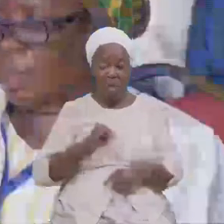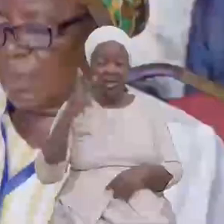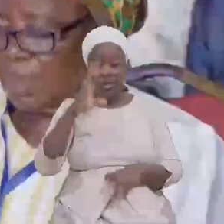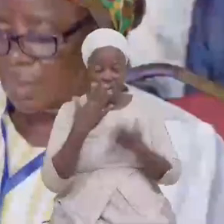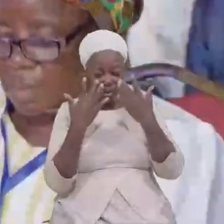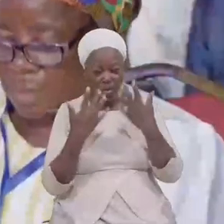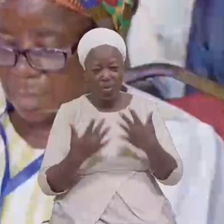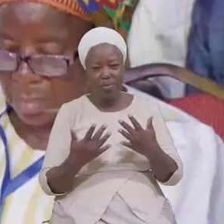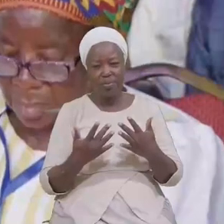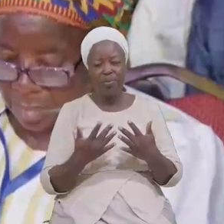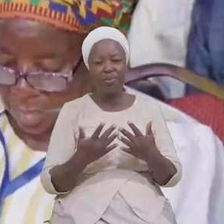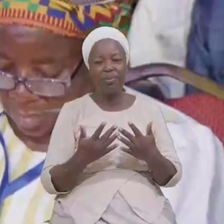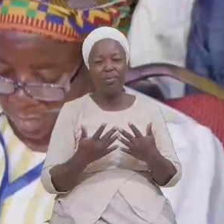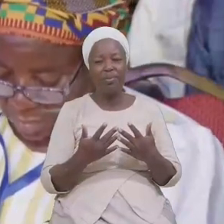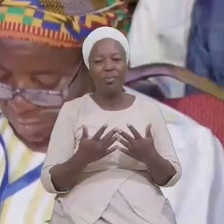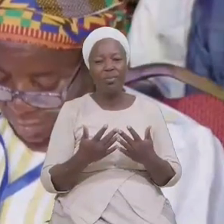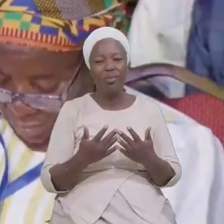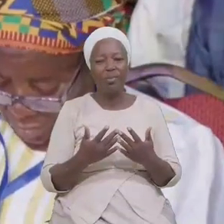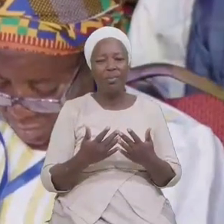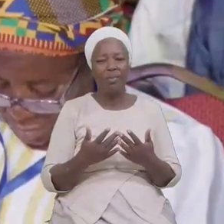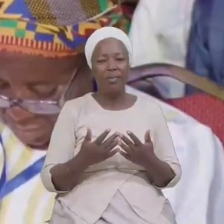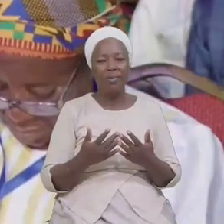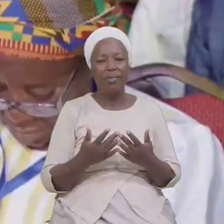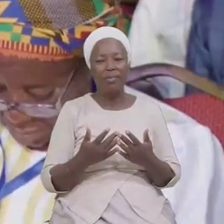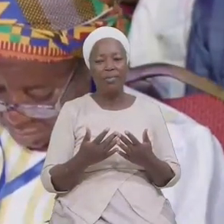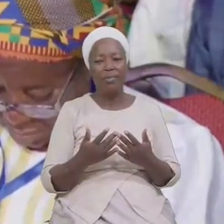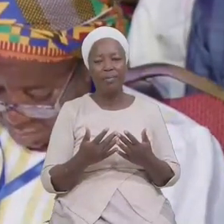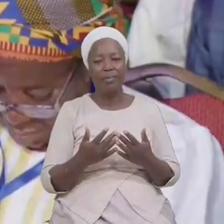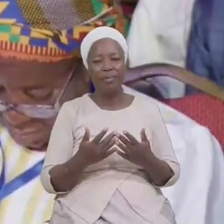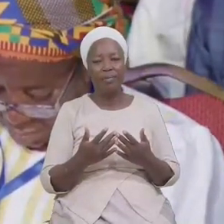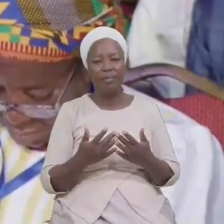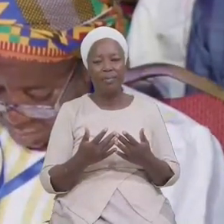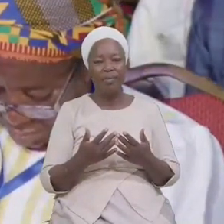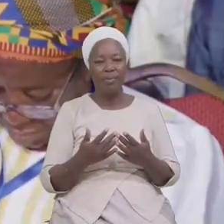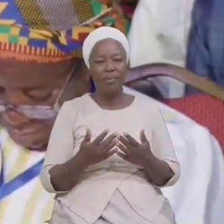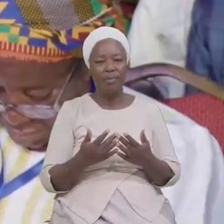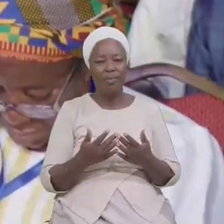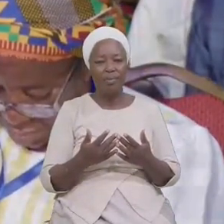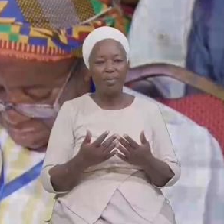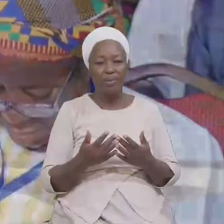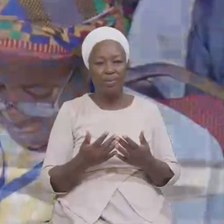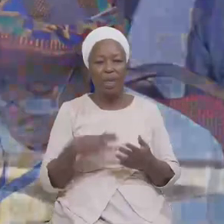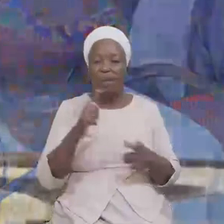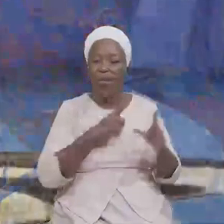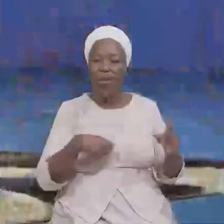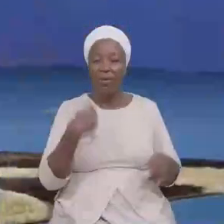les oignons, les herbes, tout ce qu'on voyait. Mais ils couvraient cela, ils cachaient cela, je connais vos souffrances.